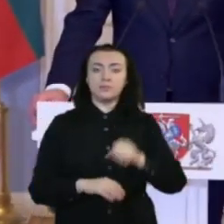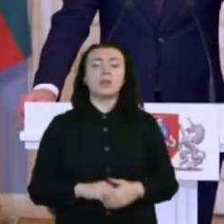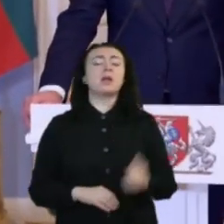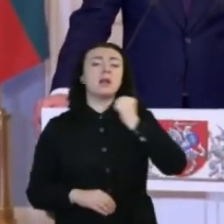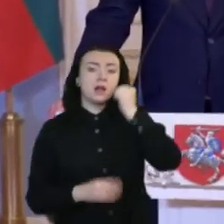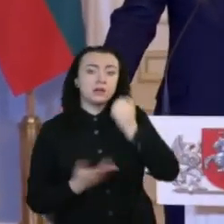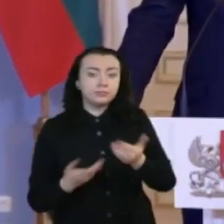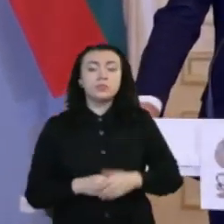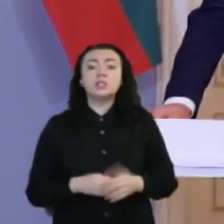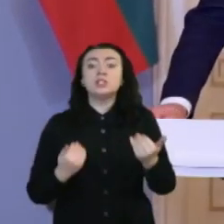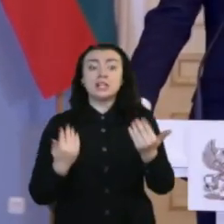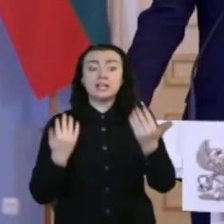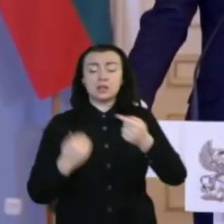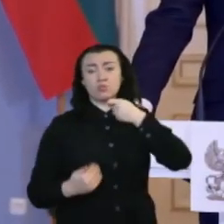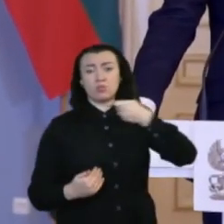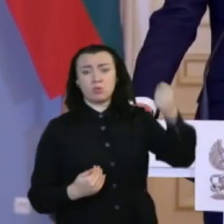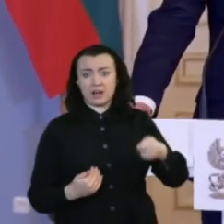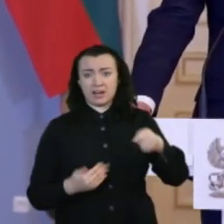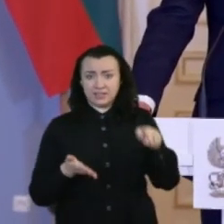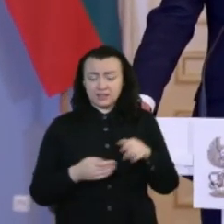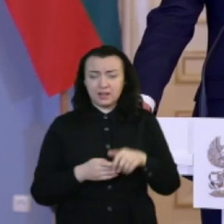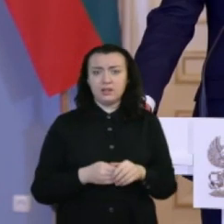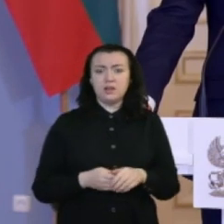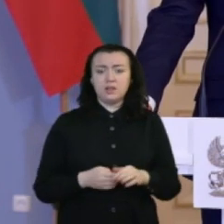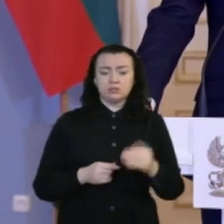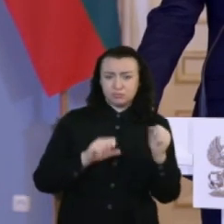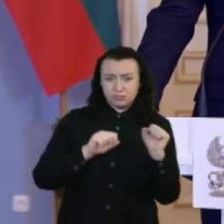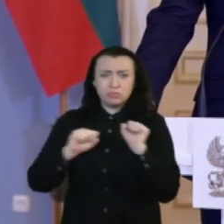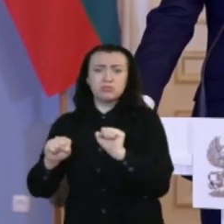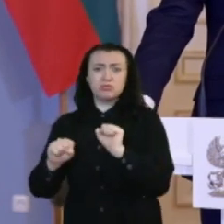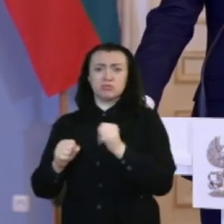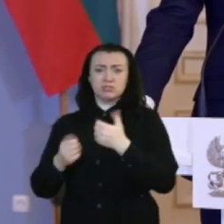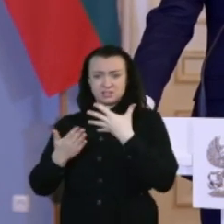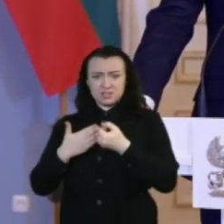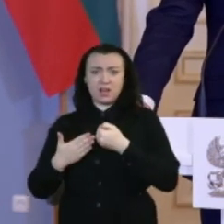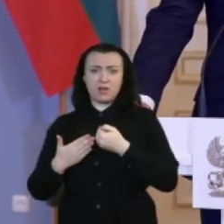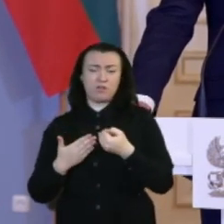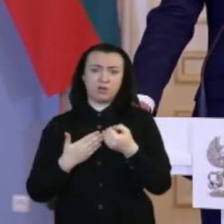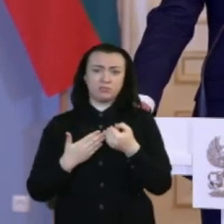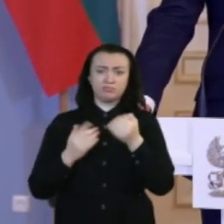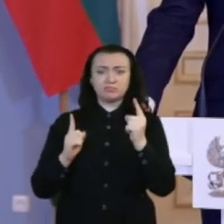Dėkoju. Šiandieną Ukraina, ginanti save nuo brutalios Rusijos